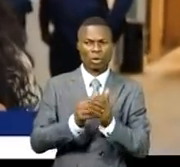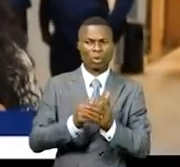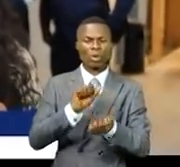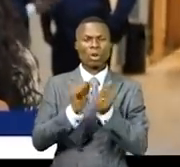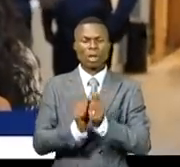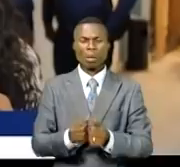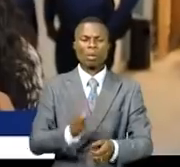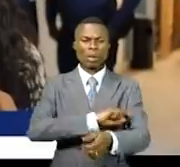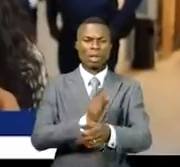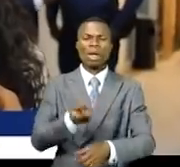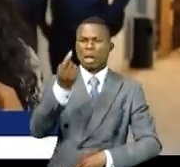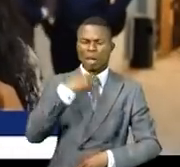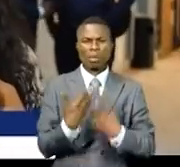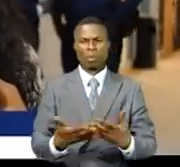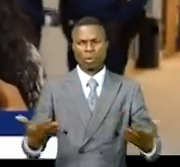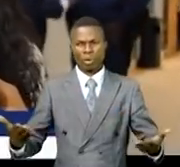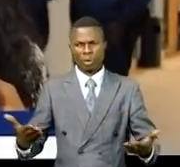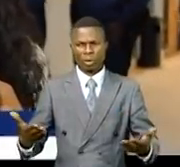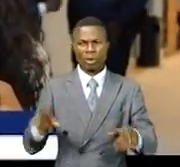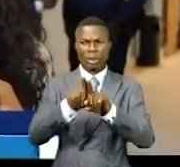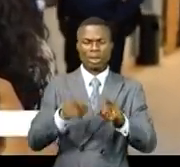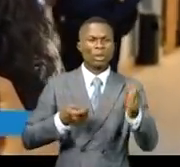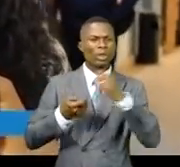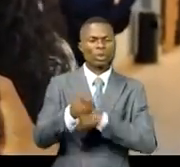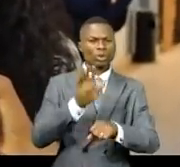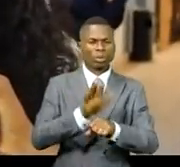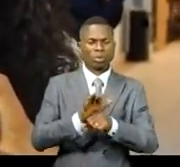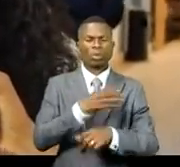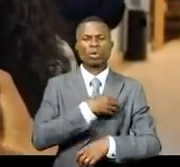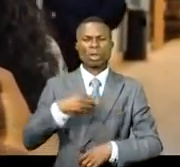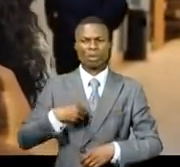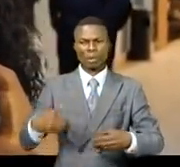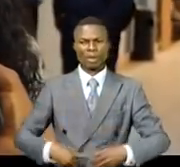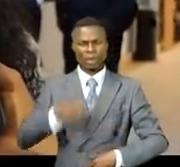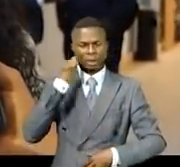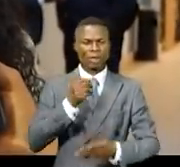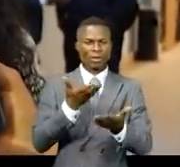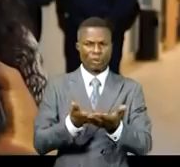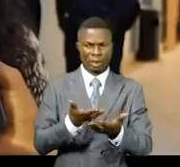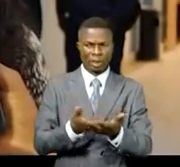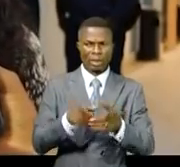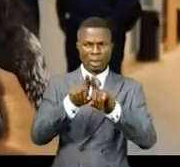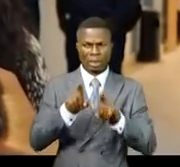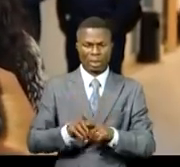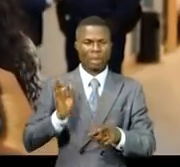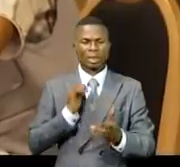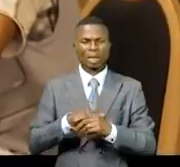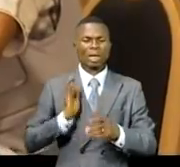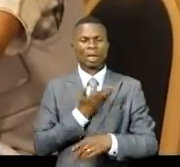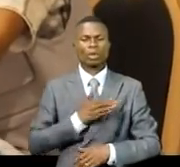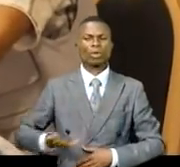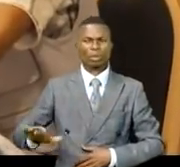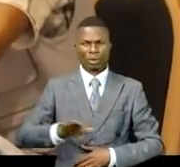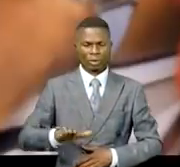avortements clandestins qui portent un grand fardeau dans la mortalité maternelle en République démocratique du Congo.